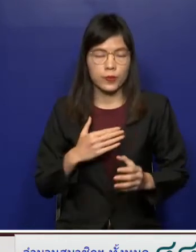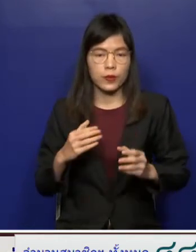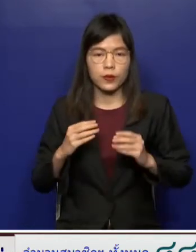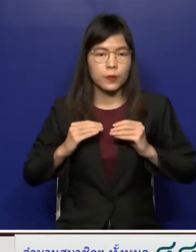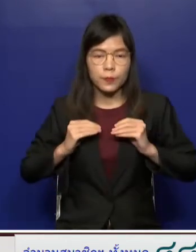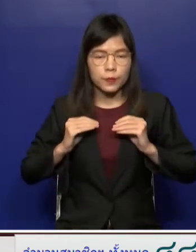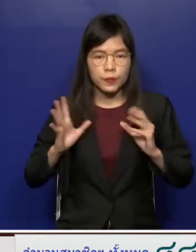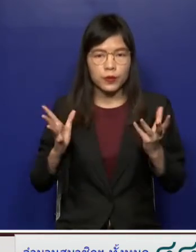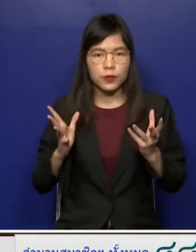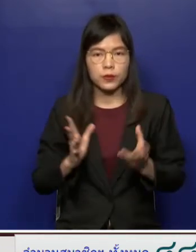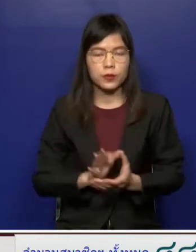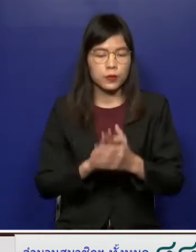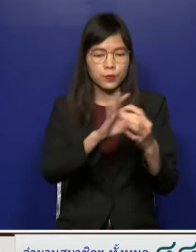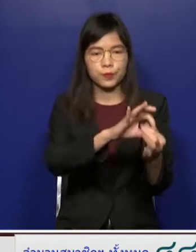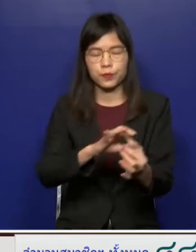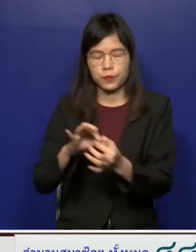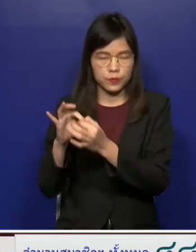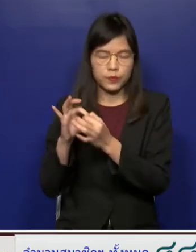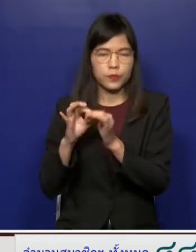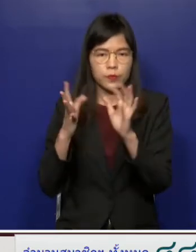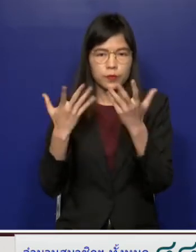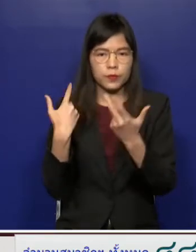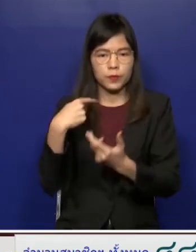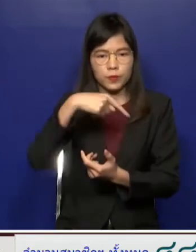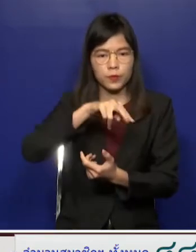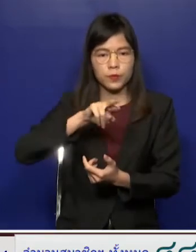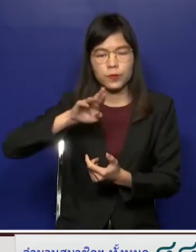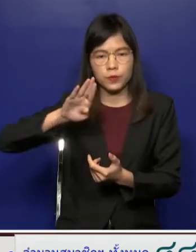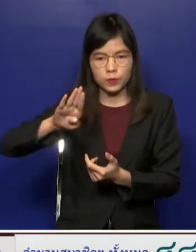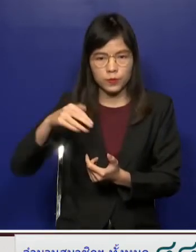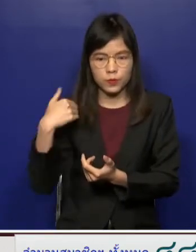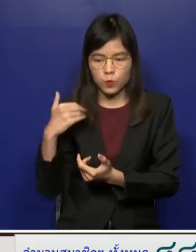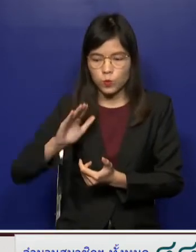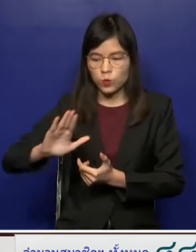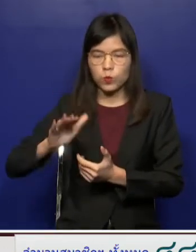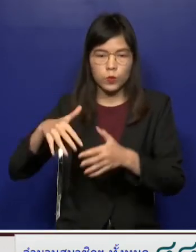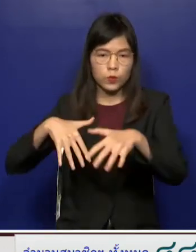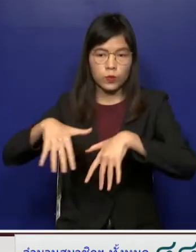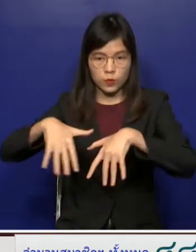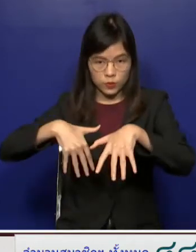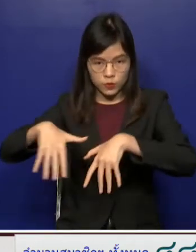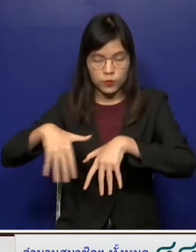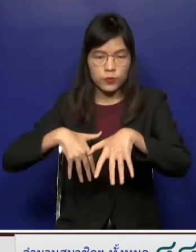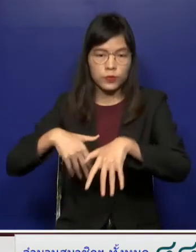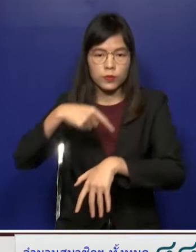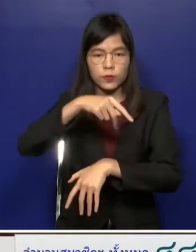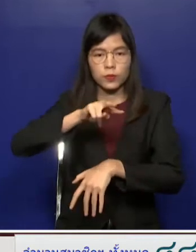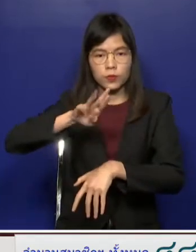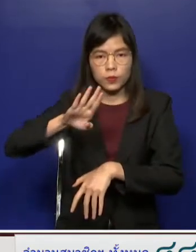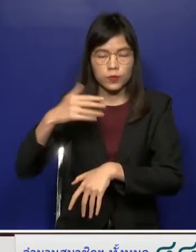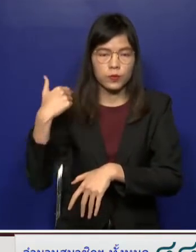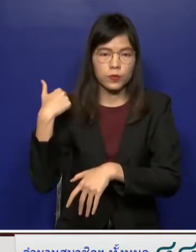างหนึ่งก็ไม่ได้สอดคล้องกับพรบของท้องถิ่นไม่ว่าจะเป็นพรบเทศบาล